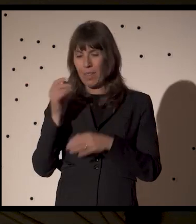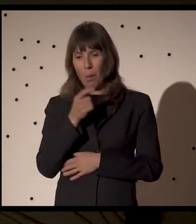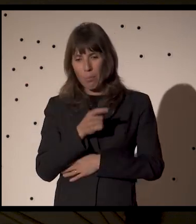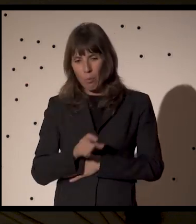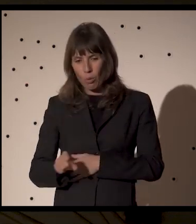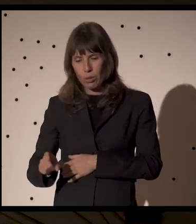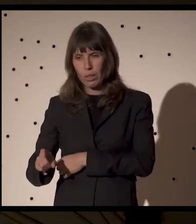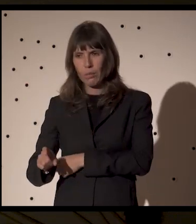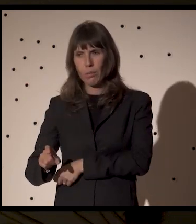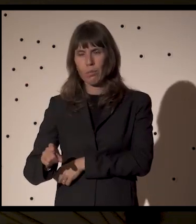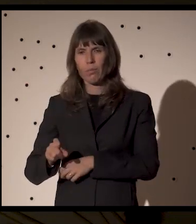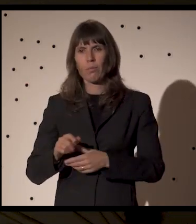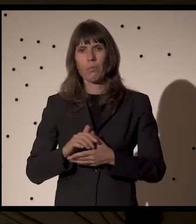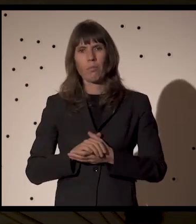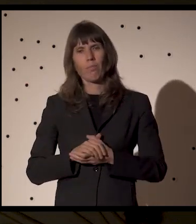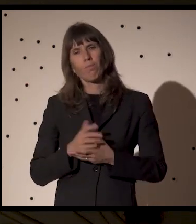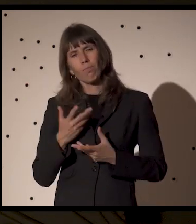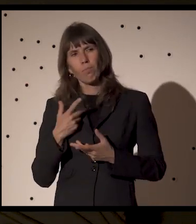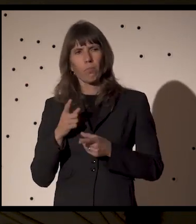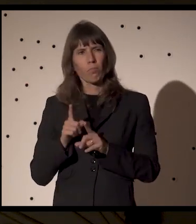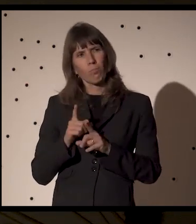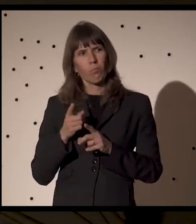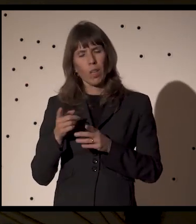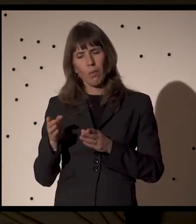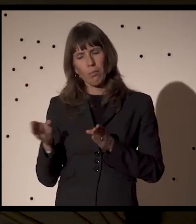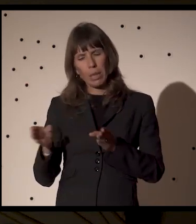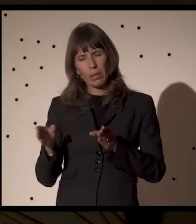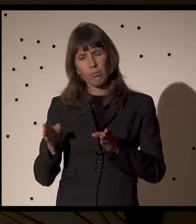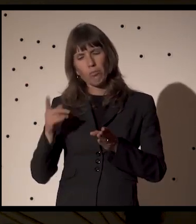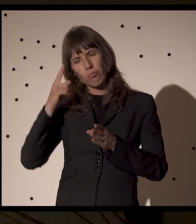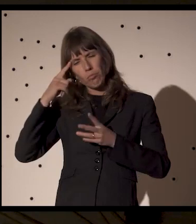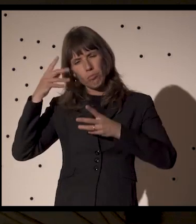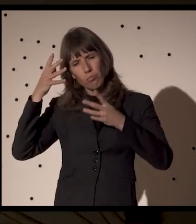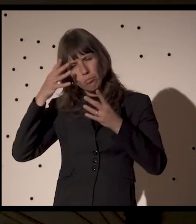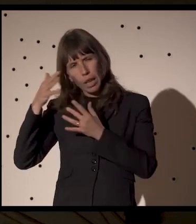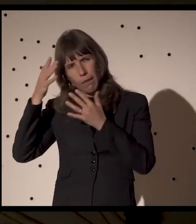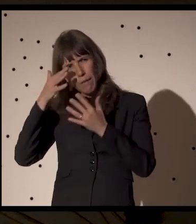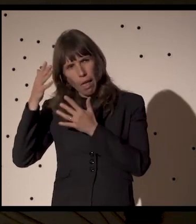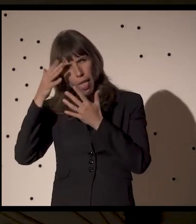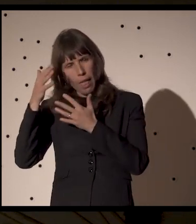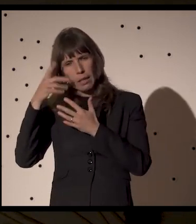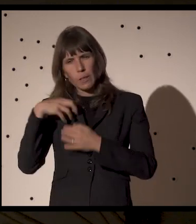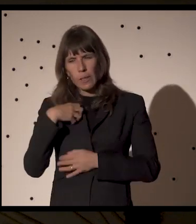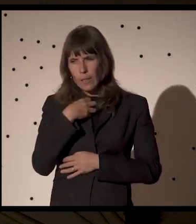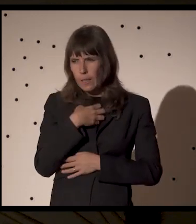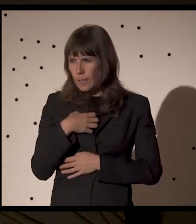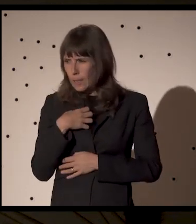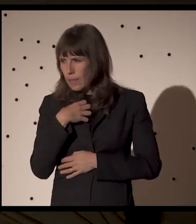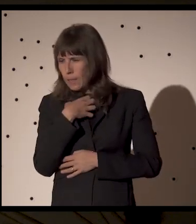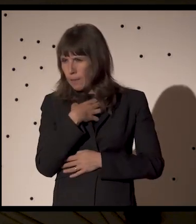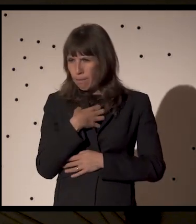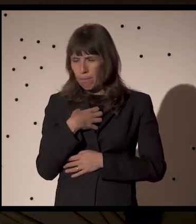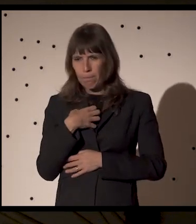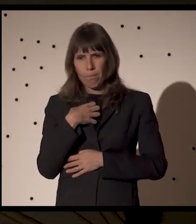anche tormentato da un certo punto di vista in dialogo con Stefano De Luca che è